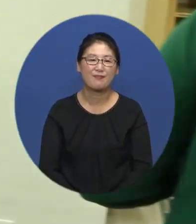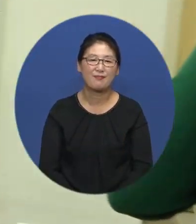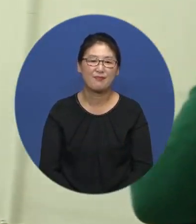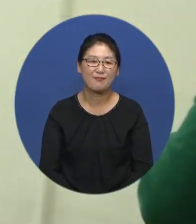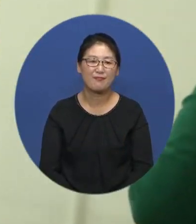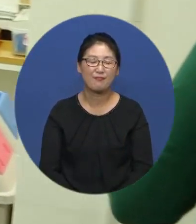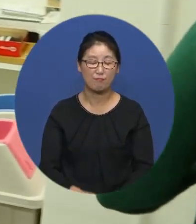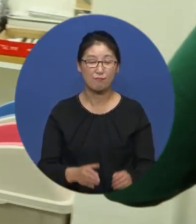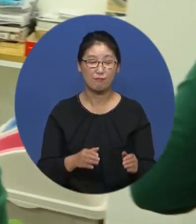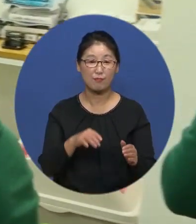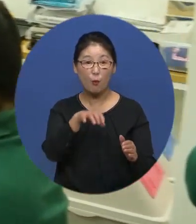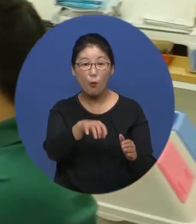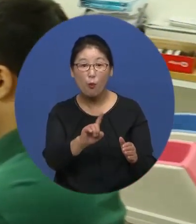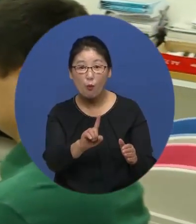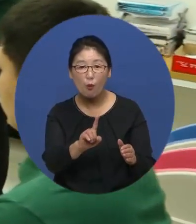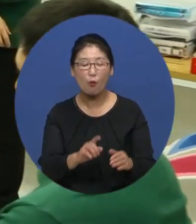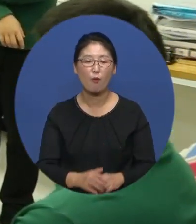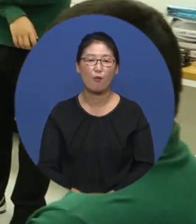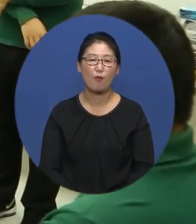이곳은 또 어디일까요?